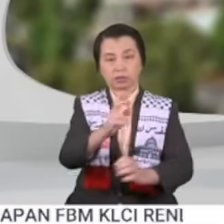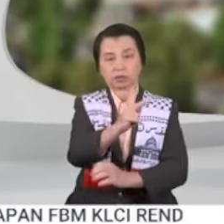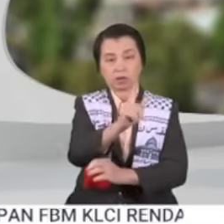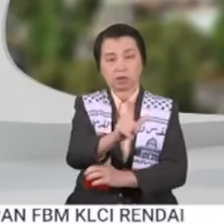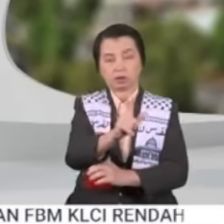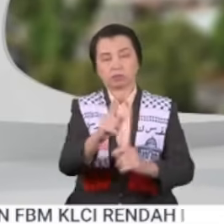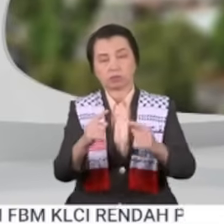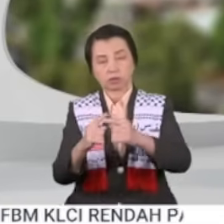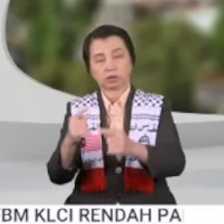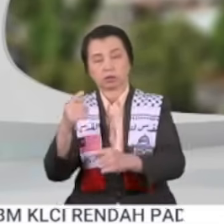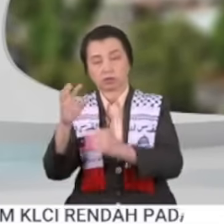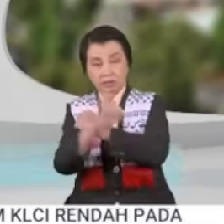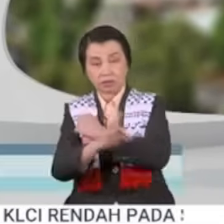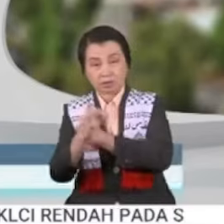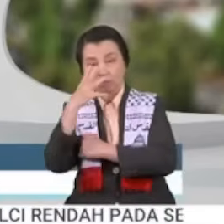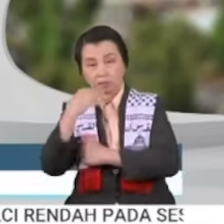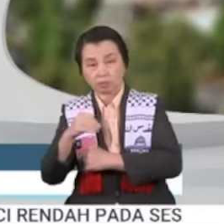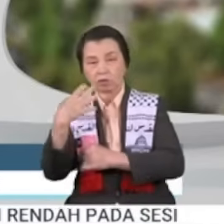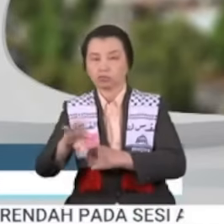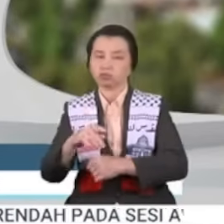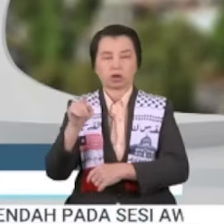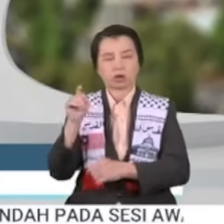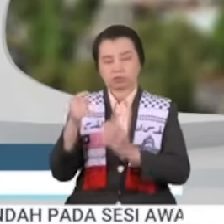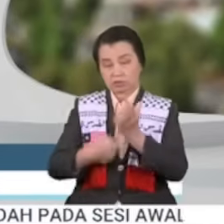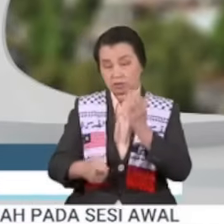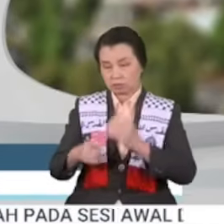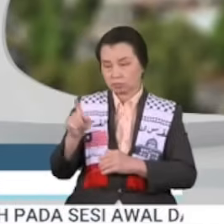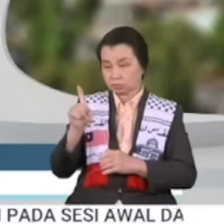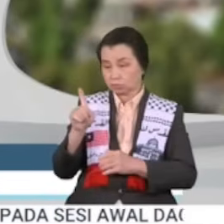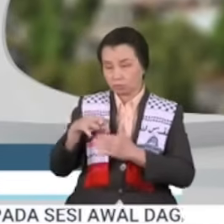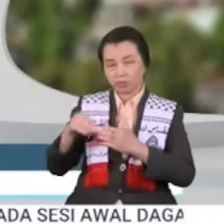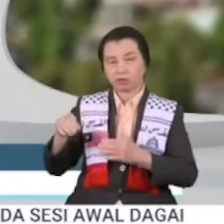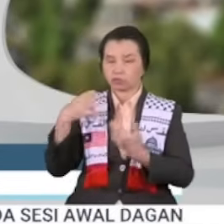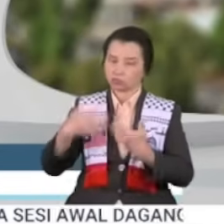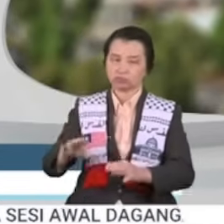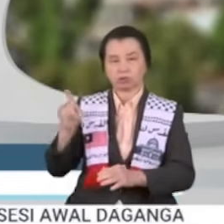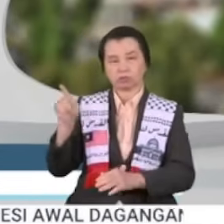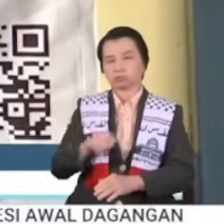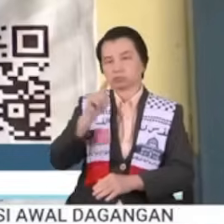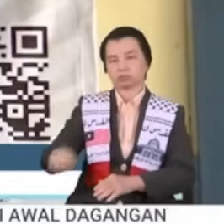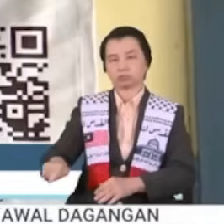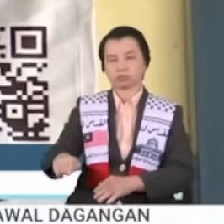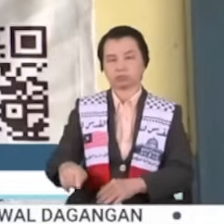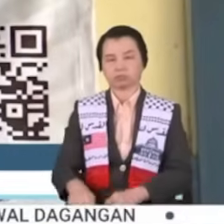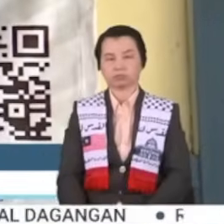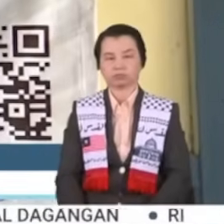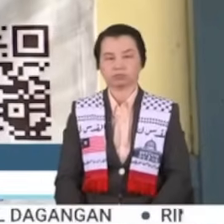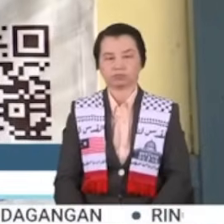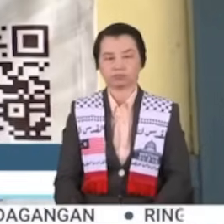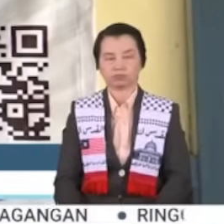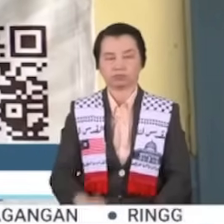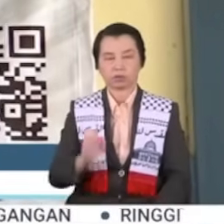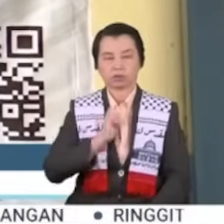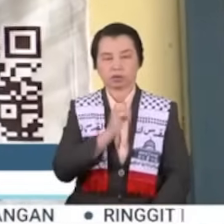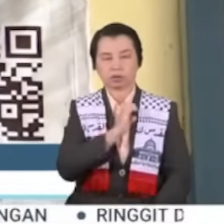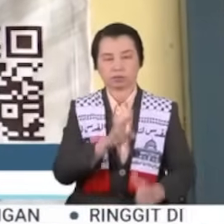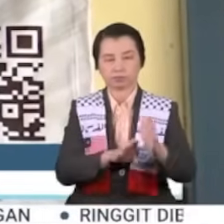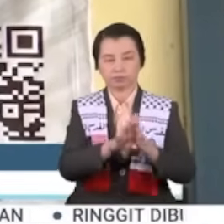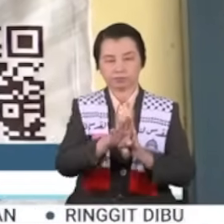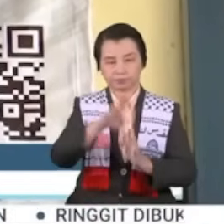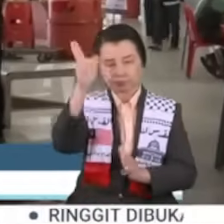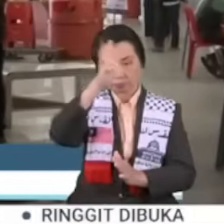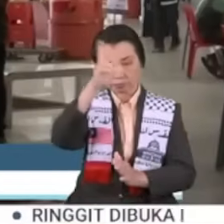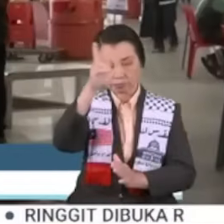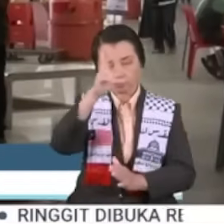Lumpur telah dimansuhkan bermula 2 November menurut exco pembangunan